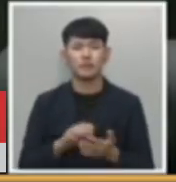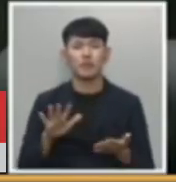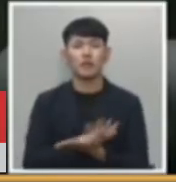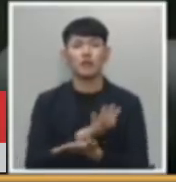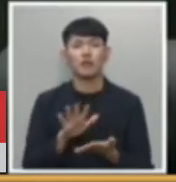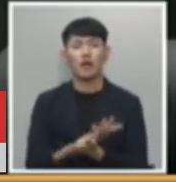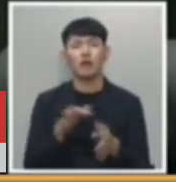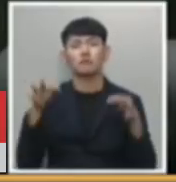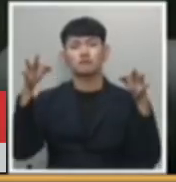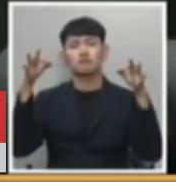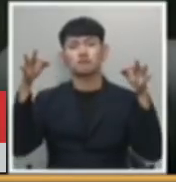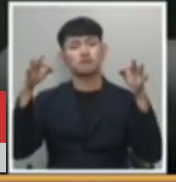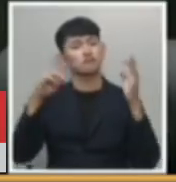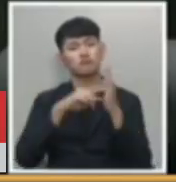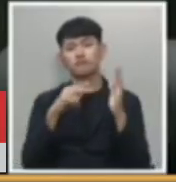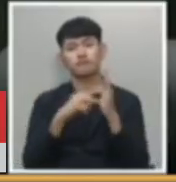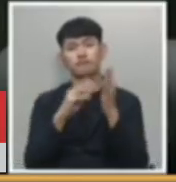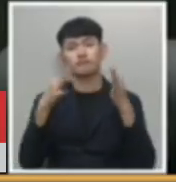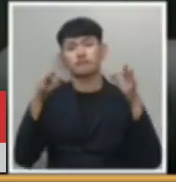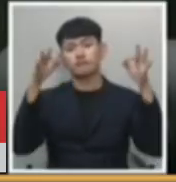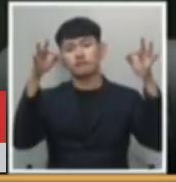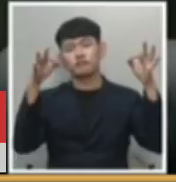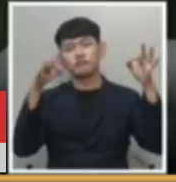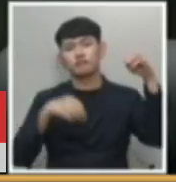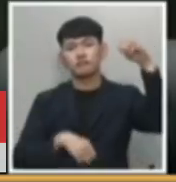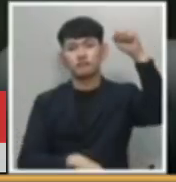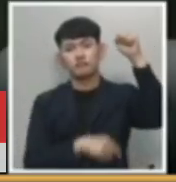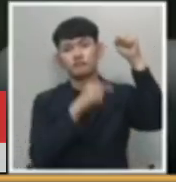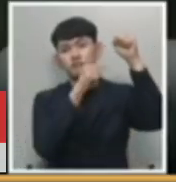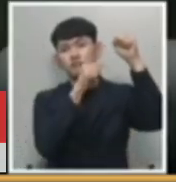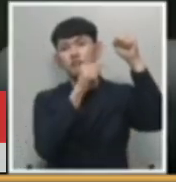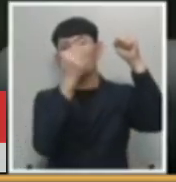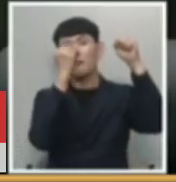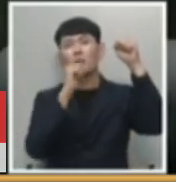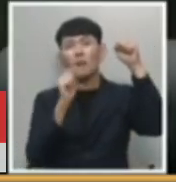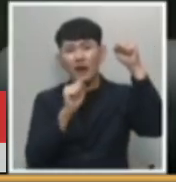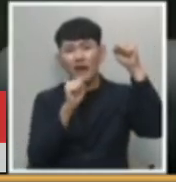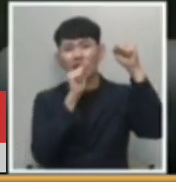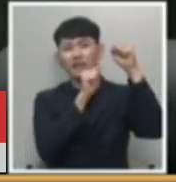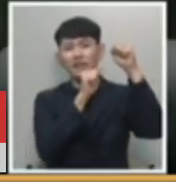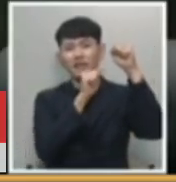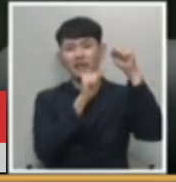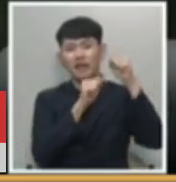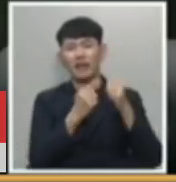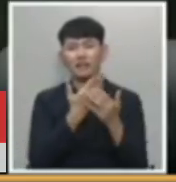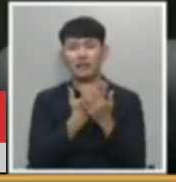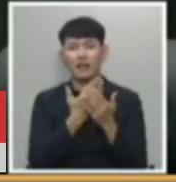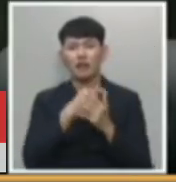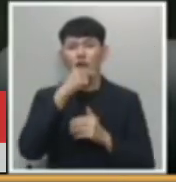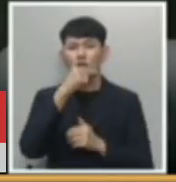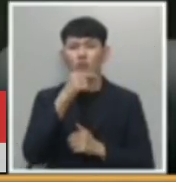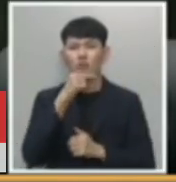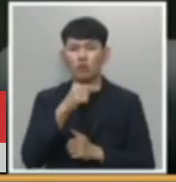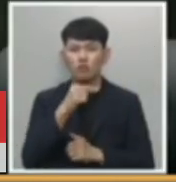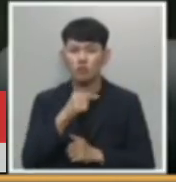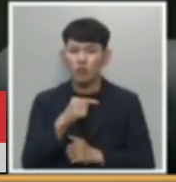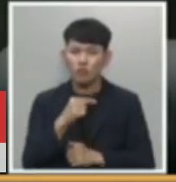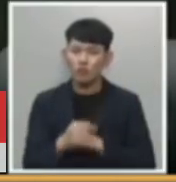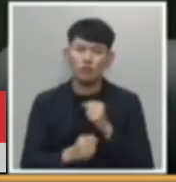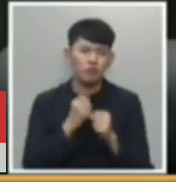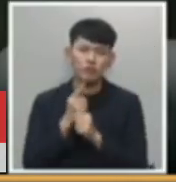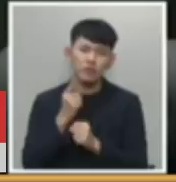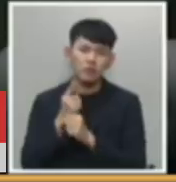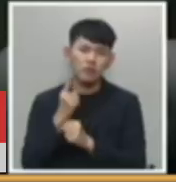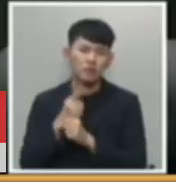นะครับที่ไม่มีความหมายเพราะว่าอะไรครับเพราะว่าก็ขาดดุลมากขึ้นทุกปีทุกปีเมื่อวานนี้